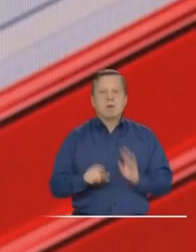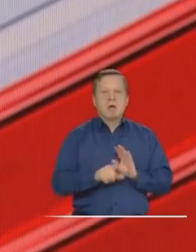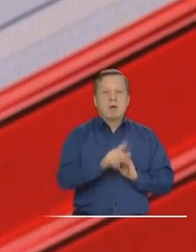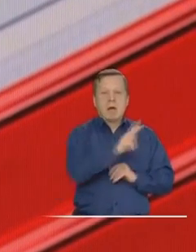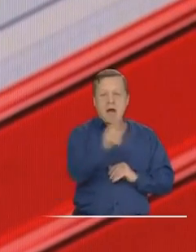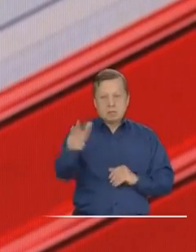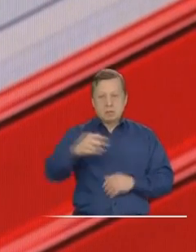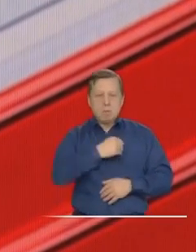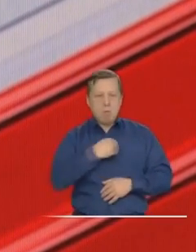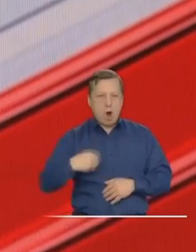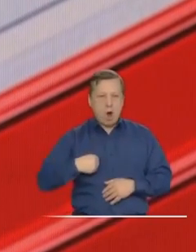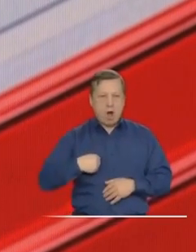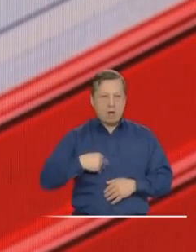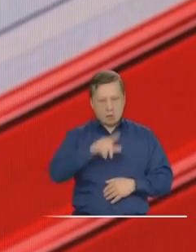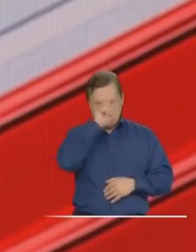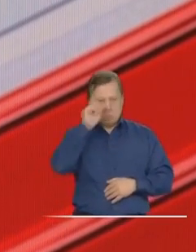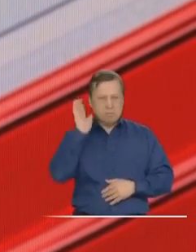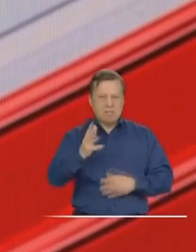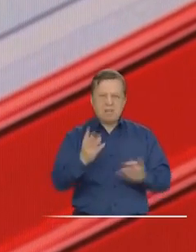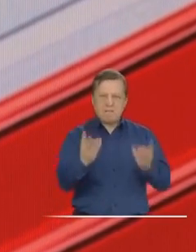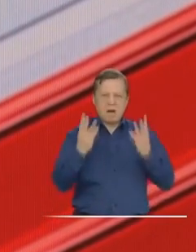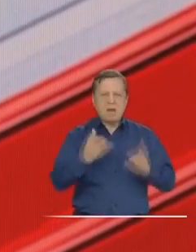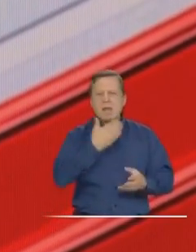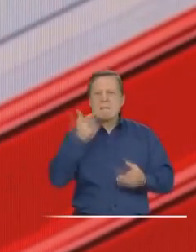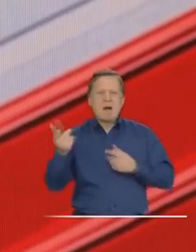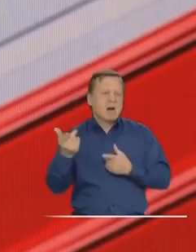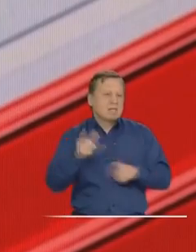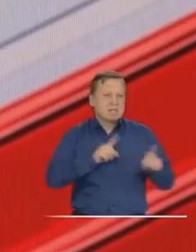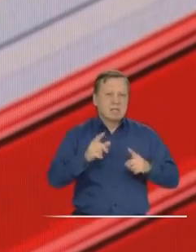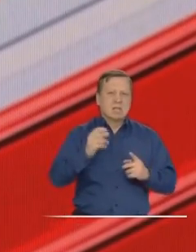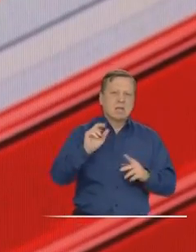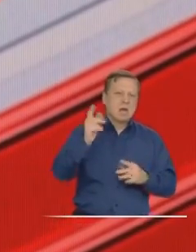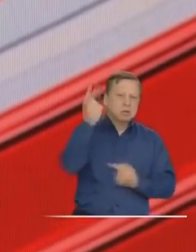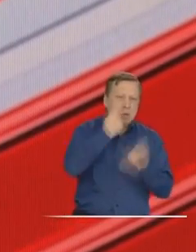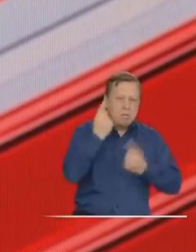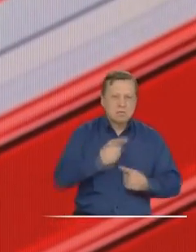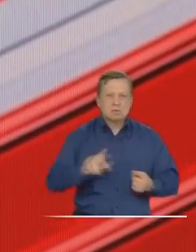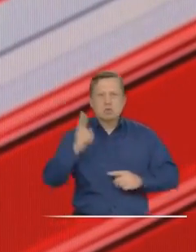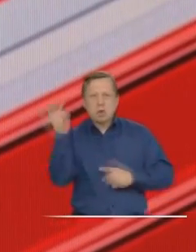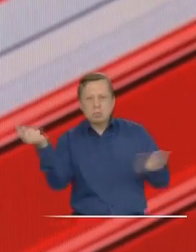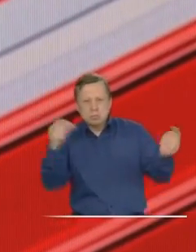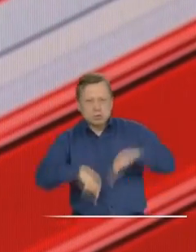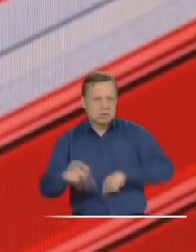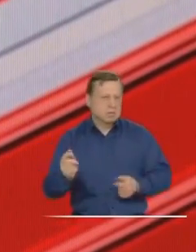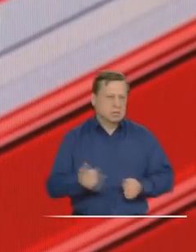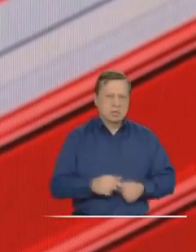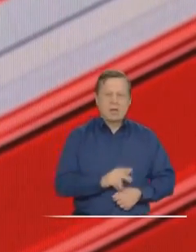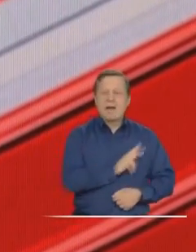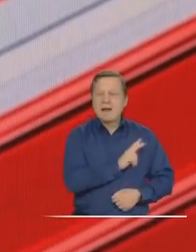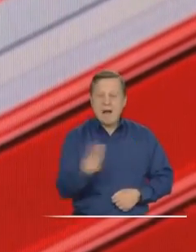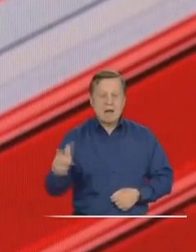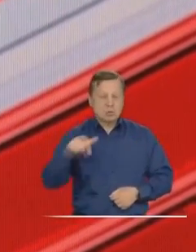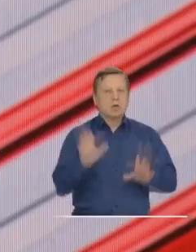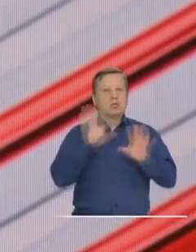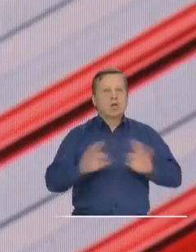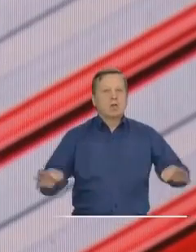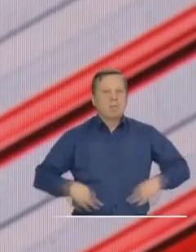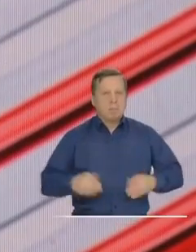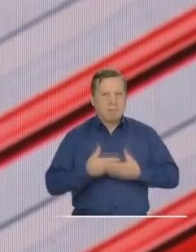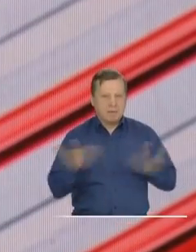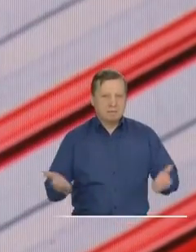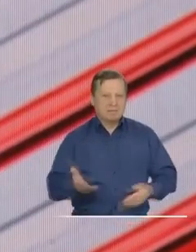polak będzie ważne niezależnie jakie ma poglądy skąd przyszedł każdy w naszym kraju powinien czuć się bezpiecznie